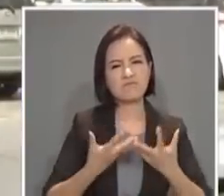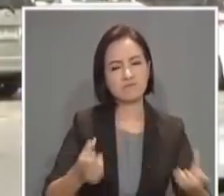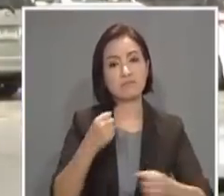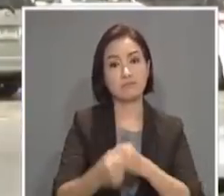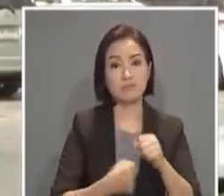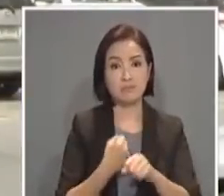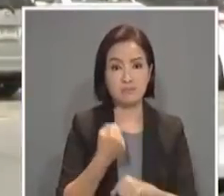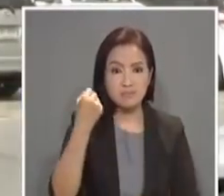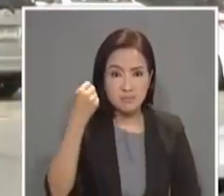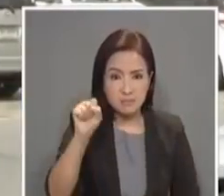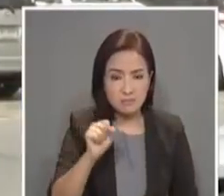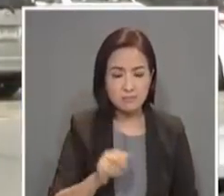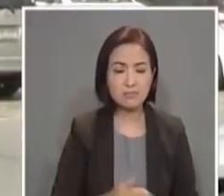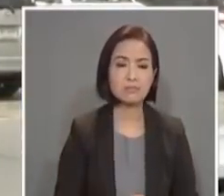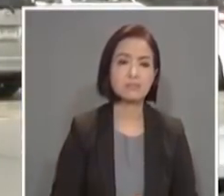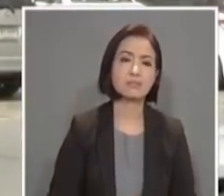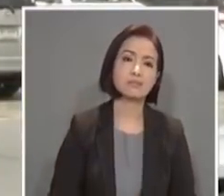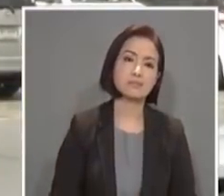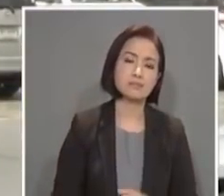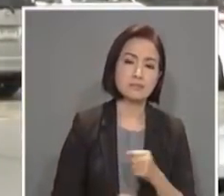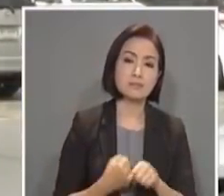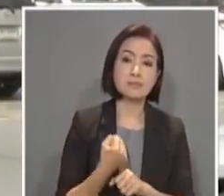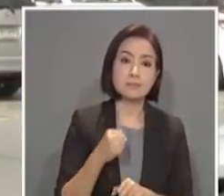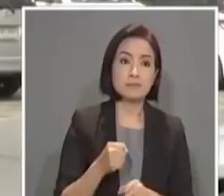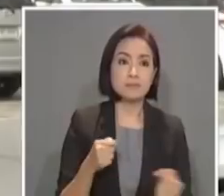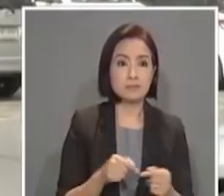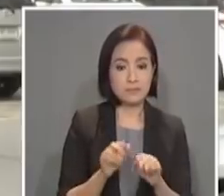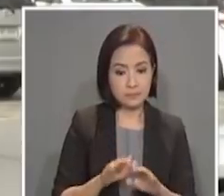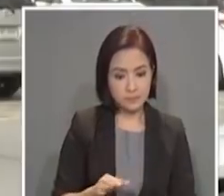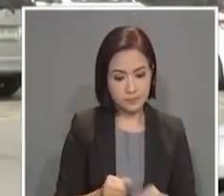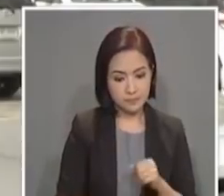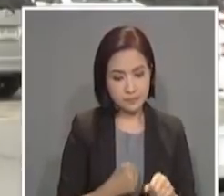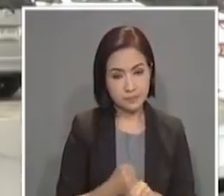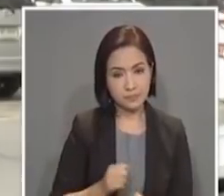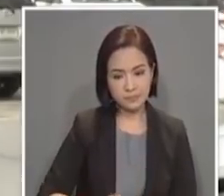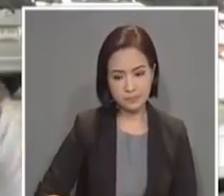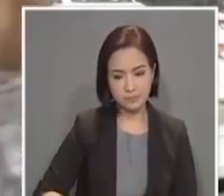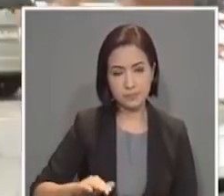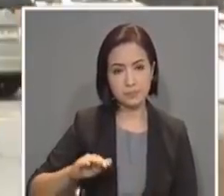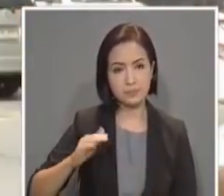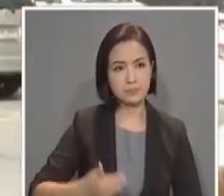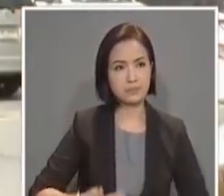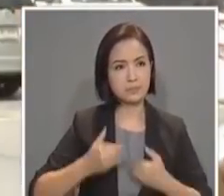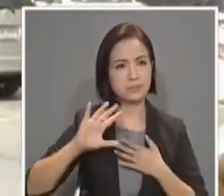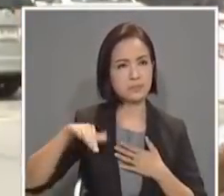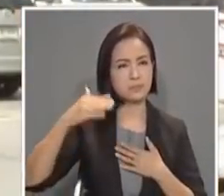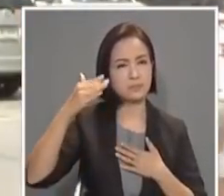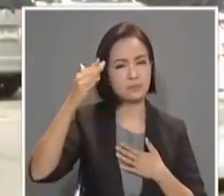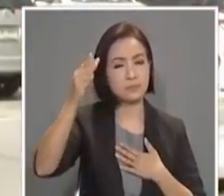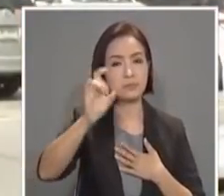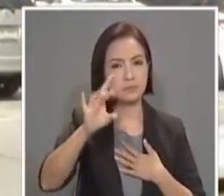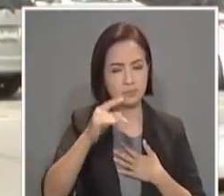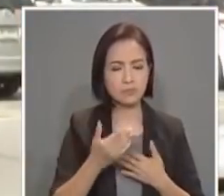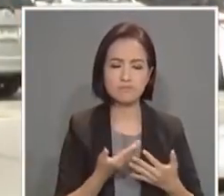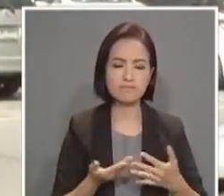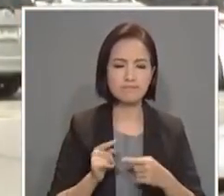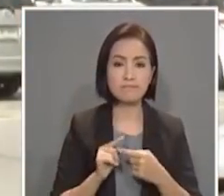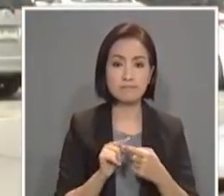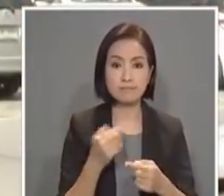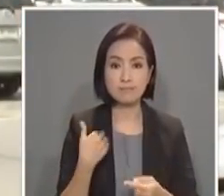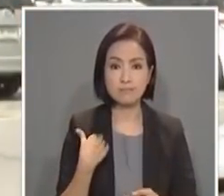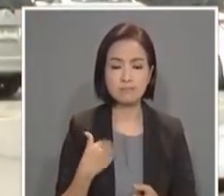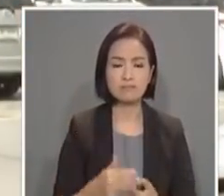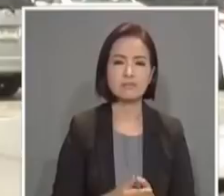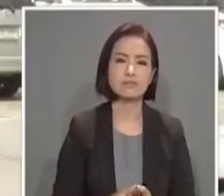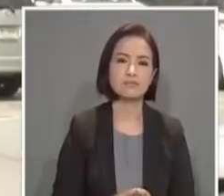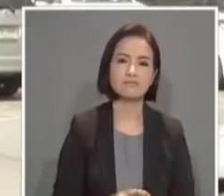ของประเทศชาติเนี่ยมันไม่ใช่แค่10ปีตรงนี้เพราะเด็กใน10ปีนี้อาจจะเป็นผู้ใหญ่และดำเนินชีวิตไปอีกหลายร้อยปีที่จะต่อเนื่องกันนะ